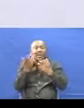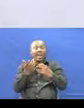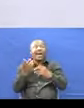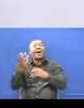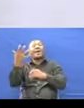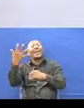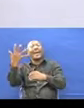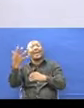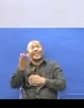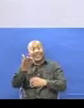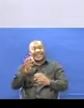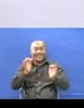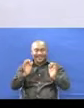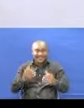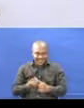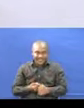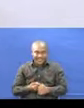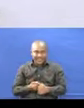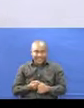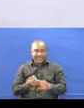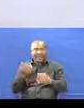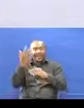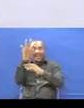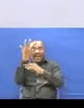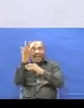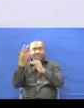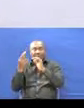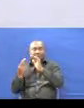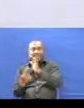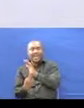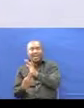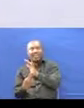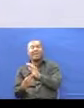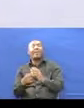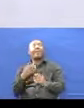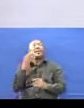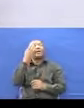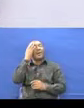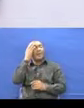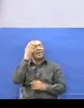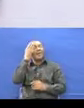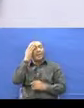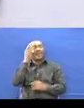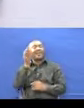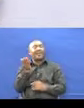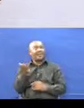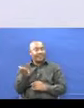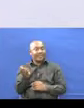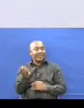Tano, vizuri kabisa, tano ya saba. Aha, kumbe sehemu ya